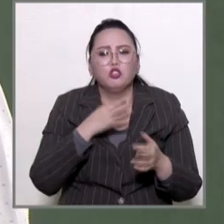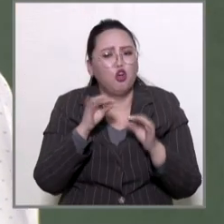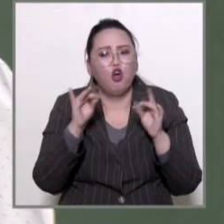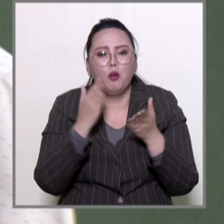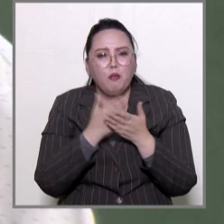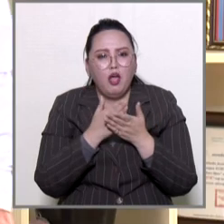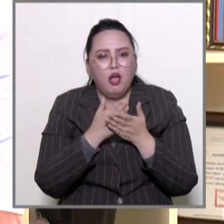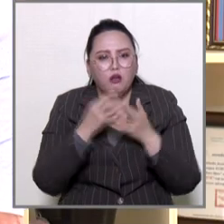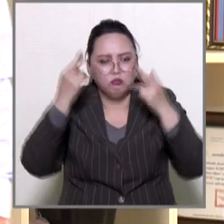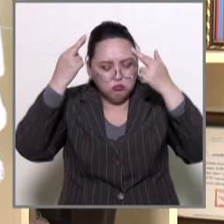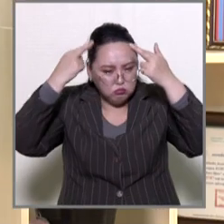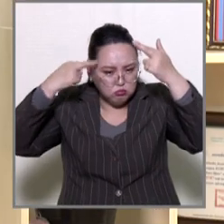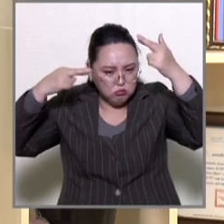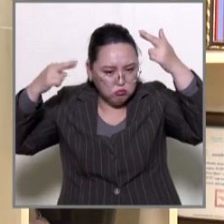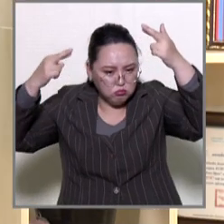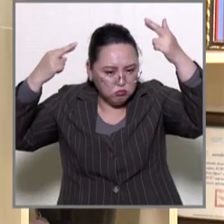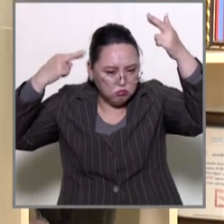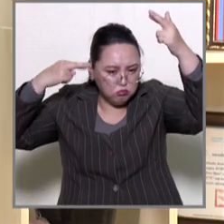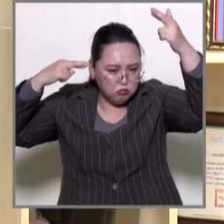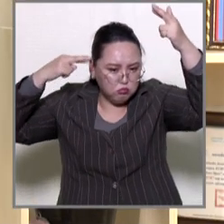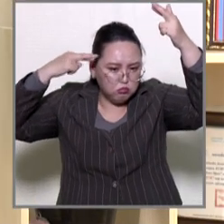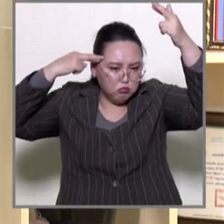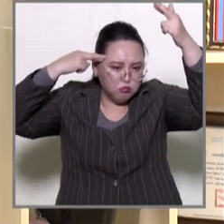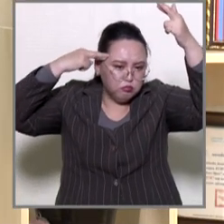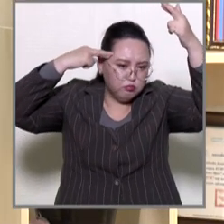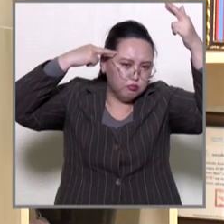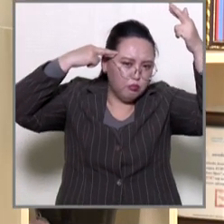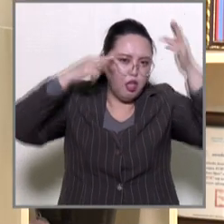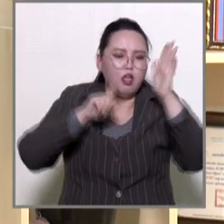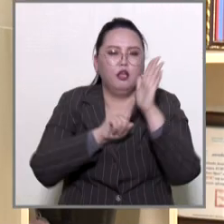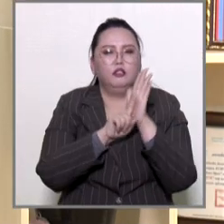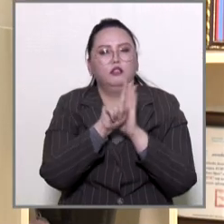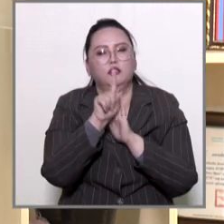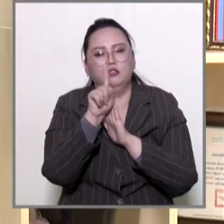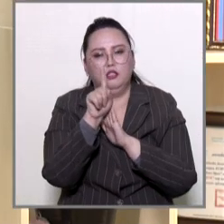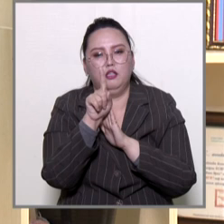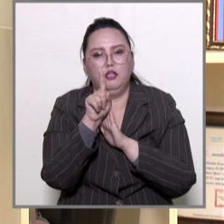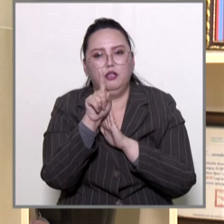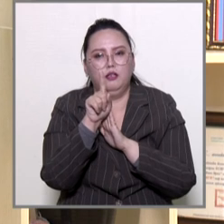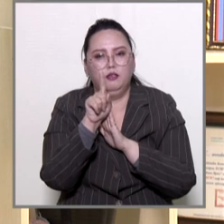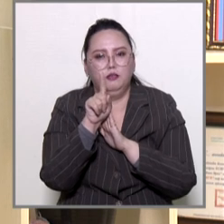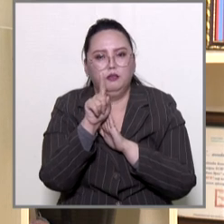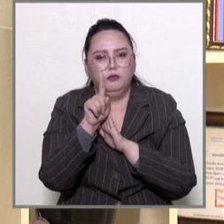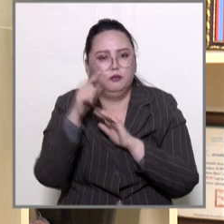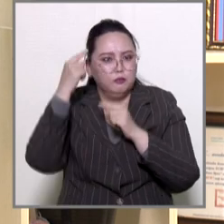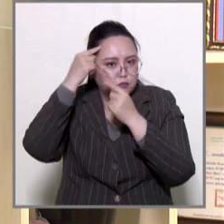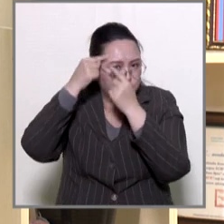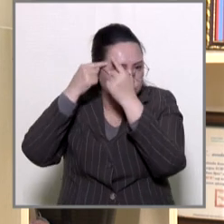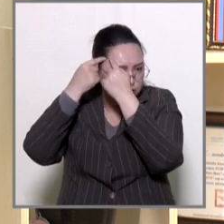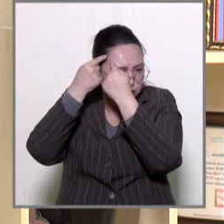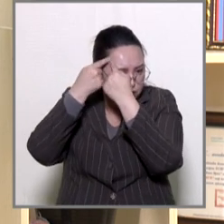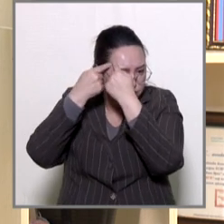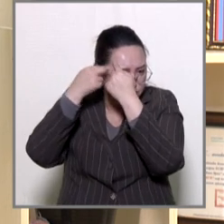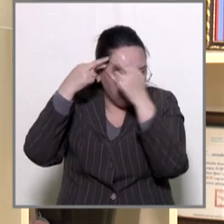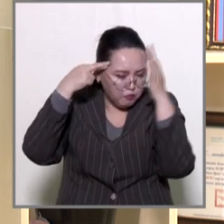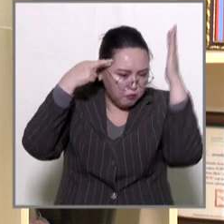эвэр ургасаар ясыг цоолон тархинт гэж иржээ. Тархины бор эс цорх тэр